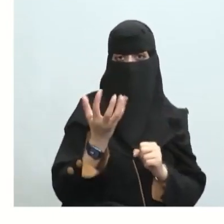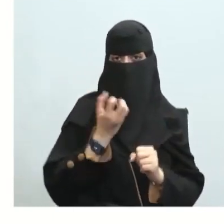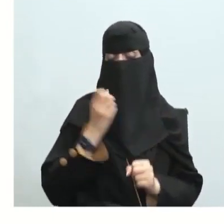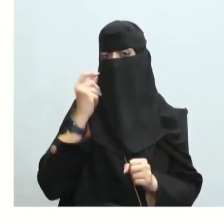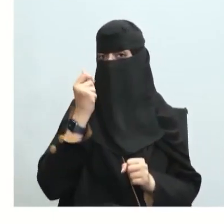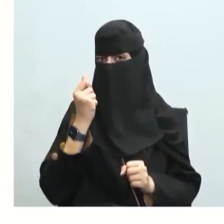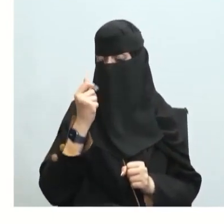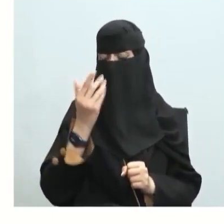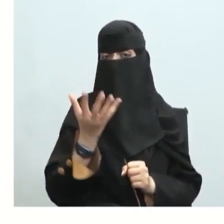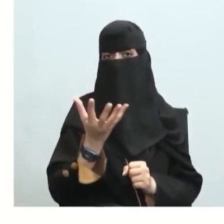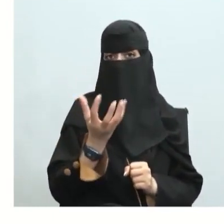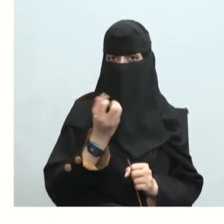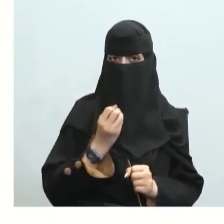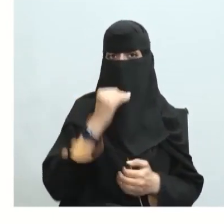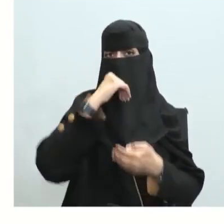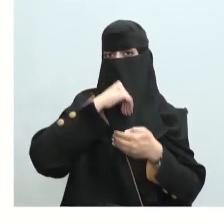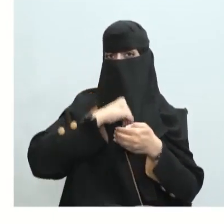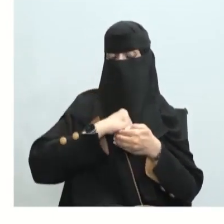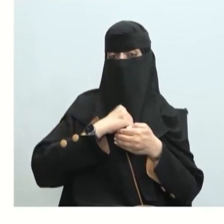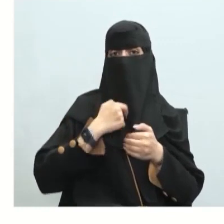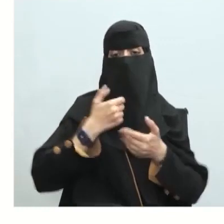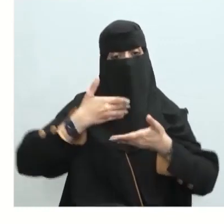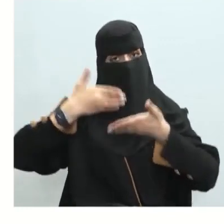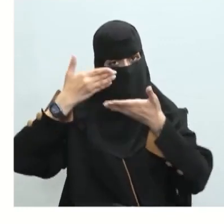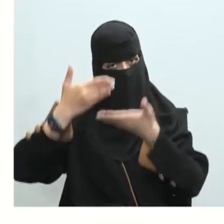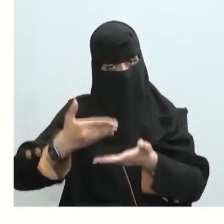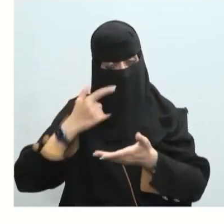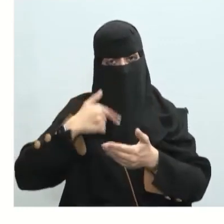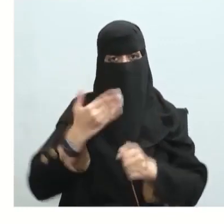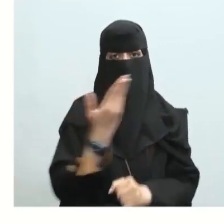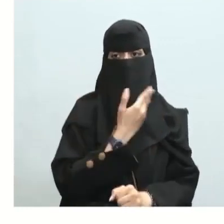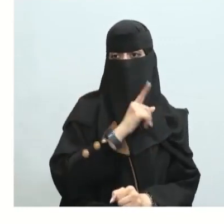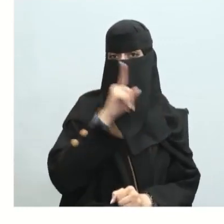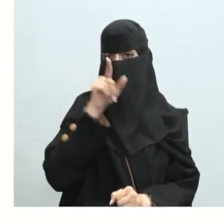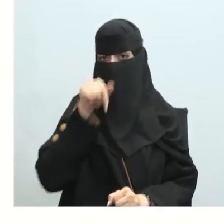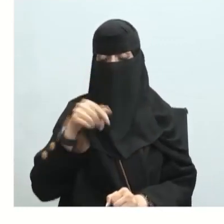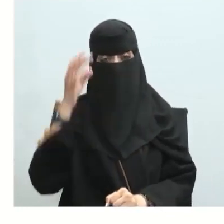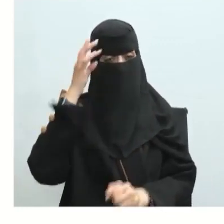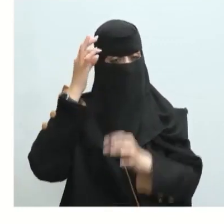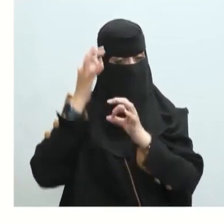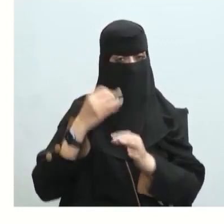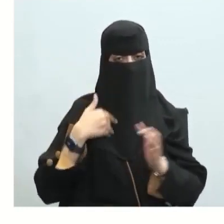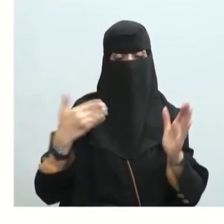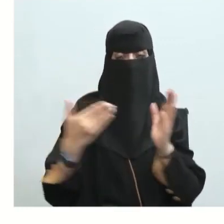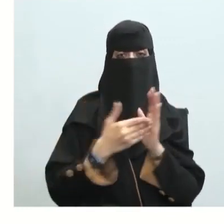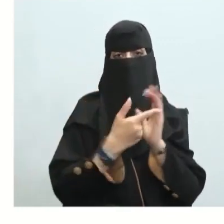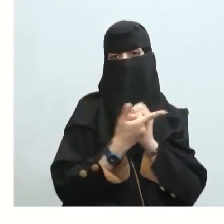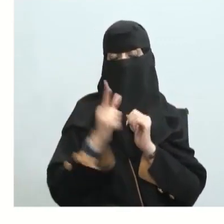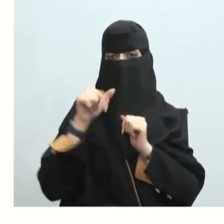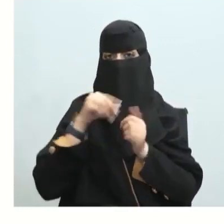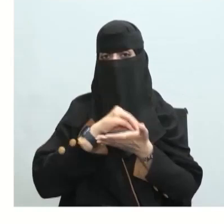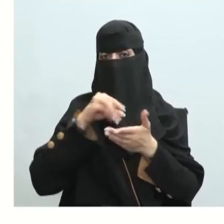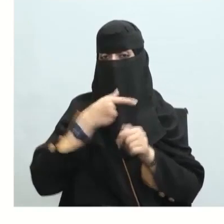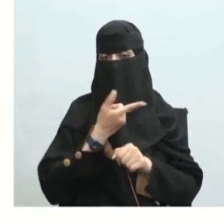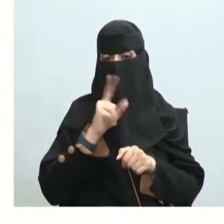المالي الكسب المعنوي التقدير التاثير الاقناع الى اخره وسيلتنا الى